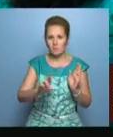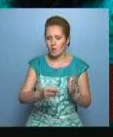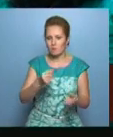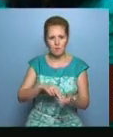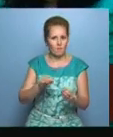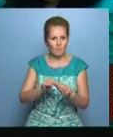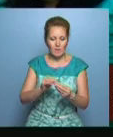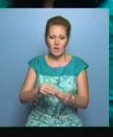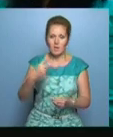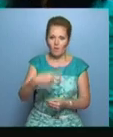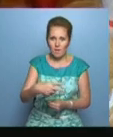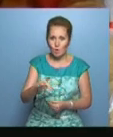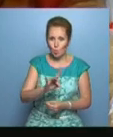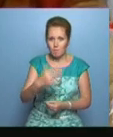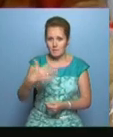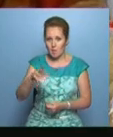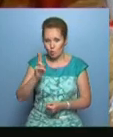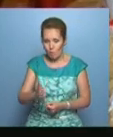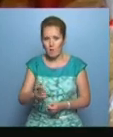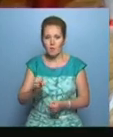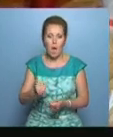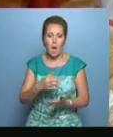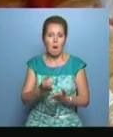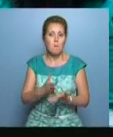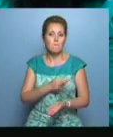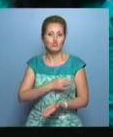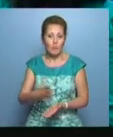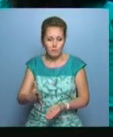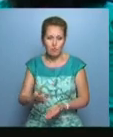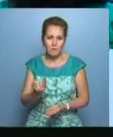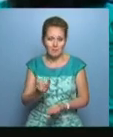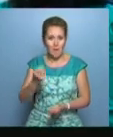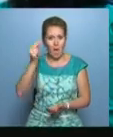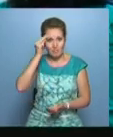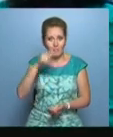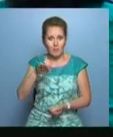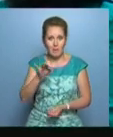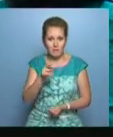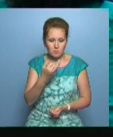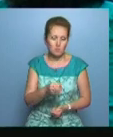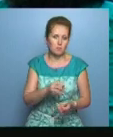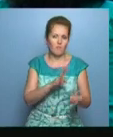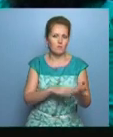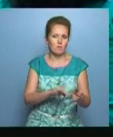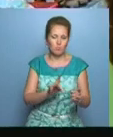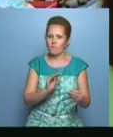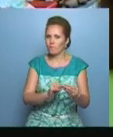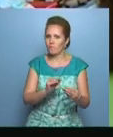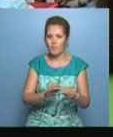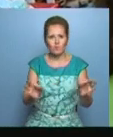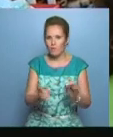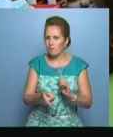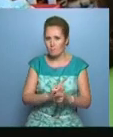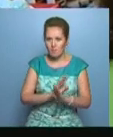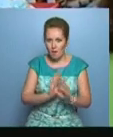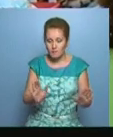цена 20,50 на пшеничный и 19,90 на дарницкий так и есть на сегодня с января месяца. Ничего не меняется. По